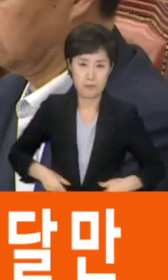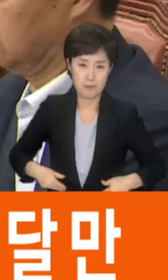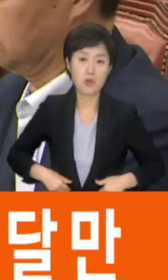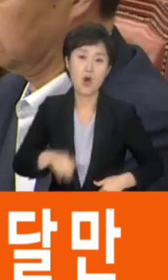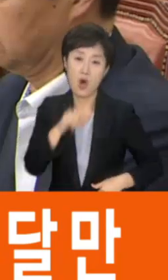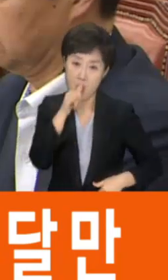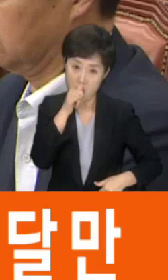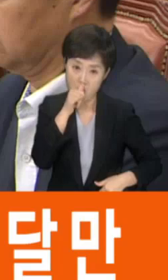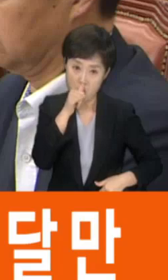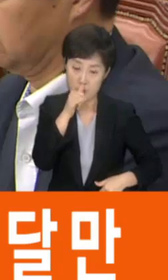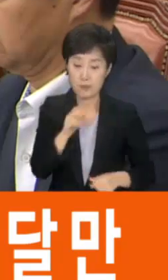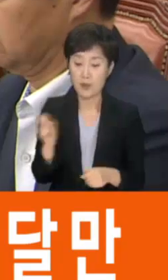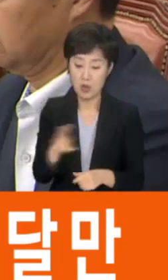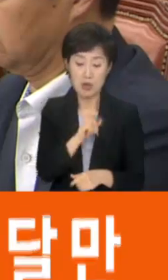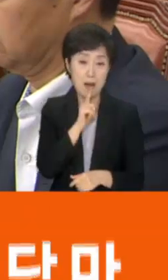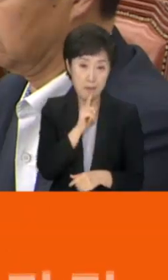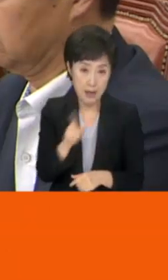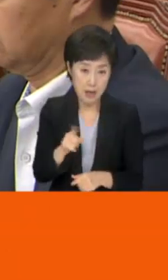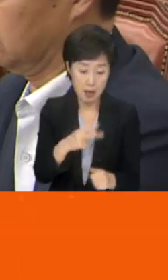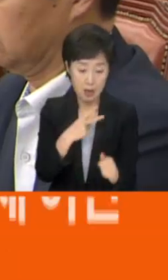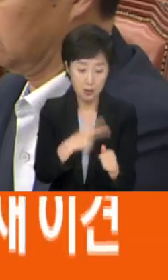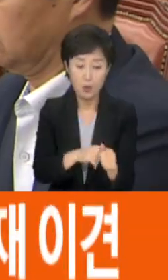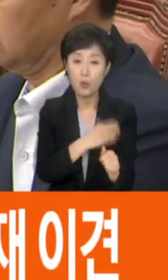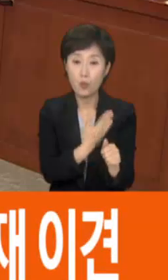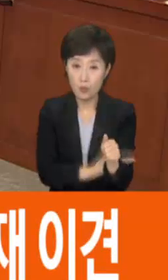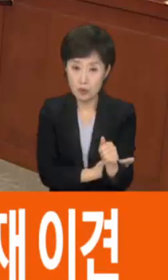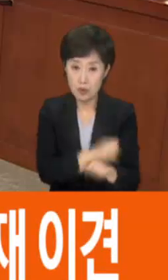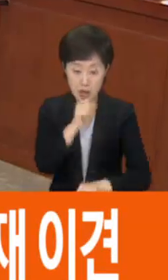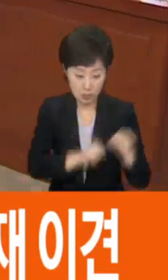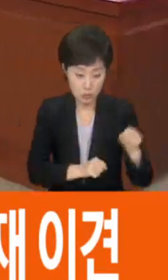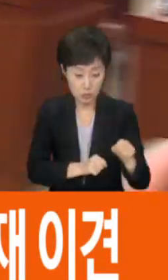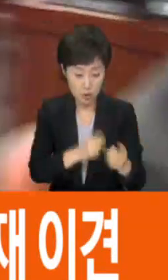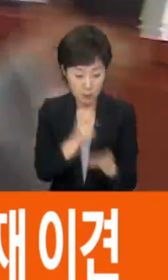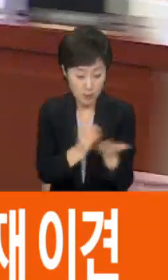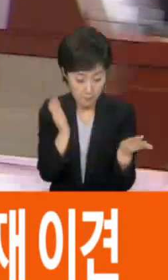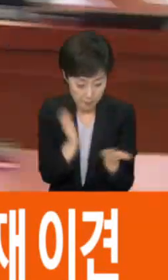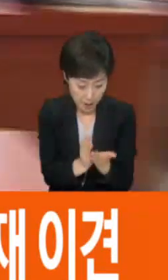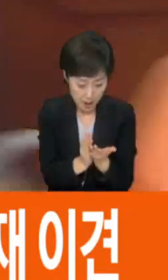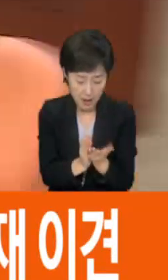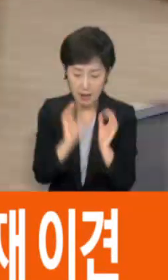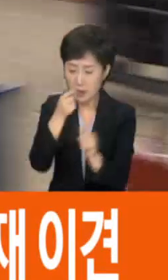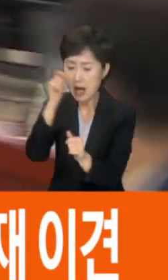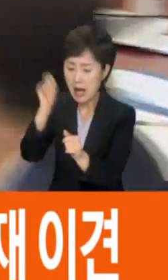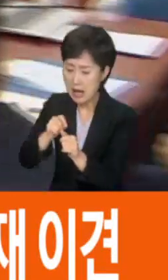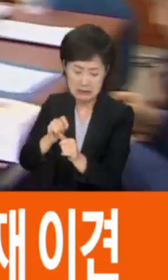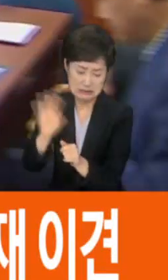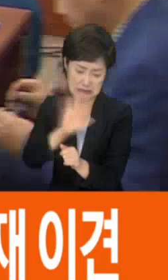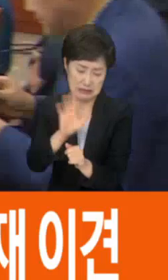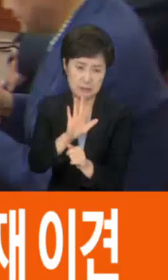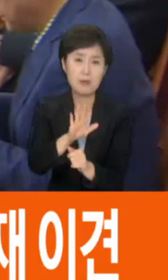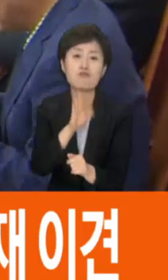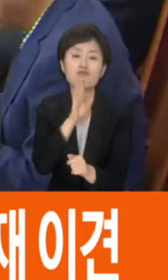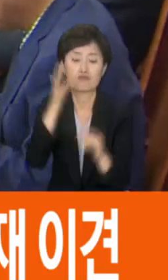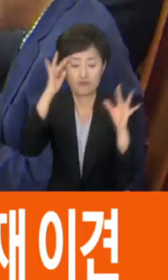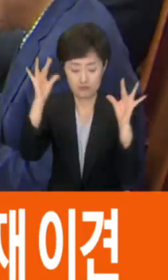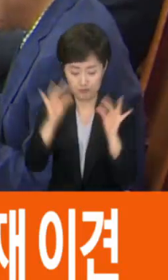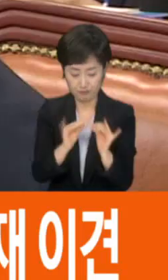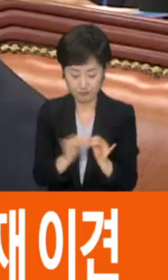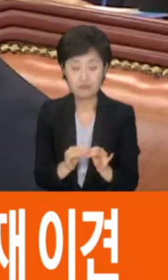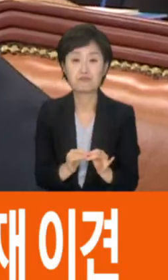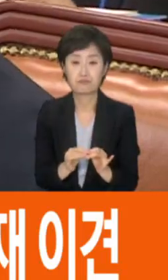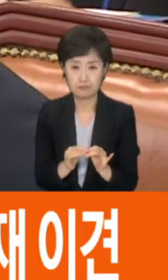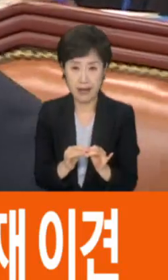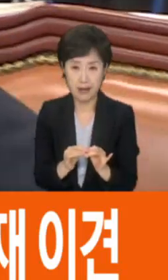왔는데요. 여야는 정당한 교권 행사의 경우 아동학대로 간주하지 않는다는 방침에는 공감대를